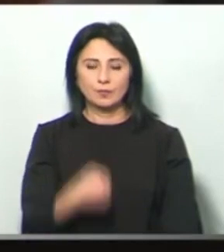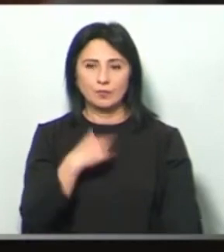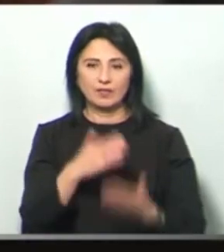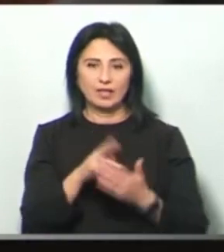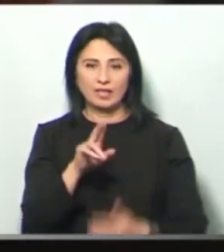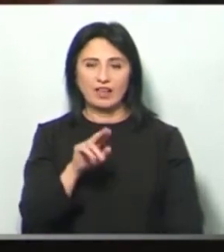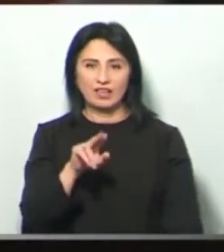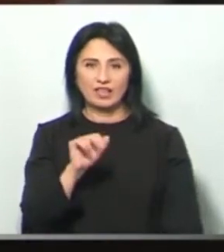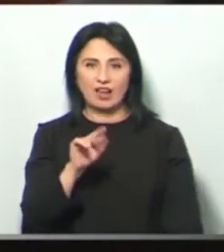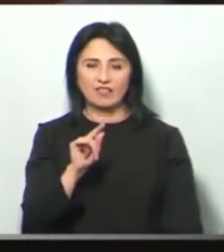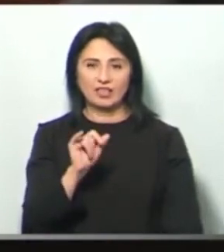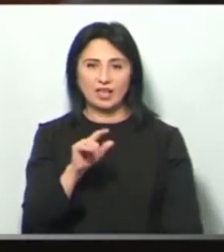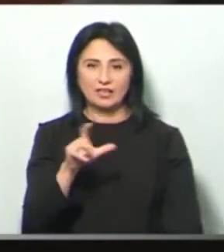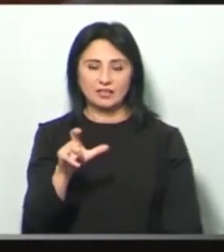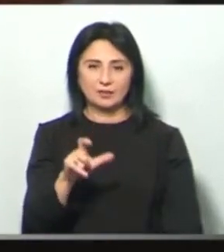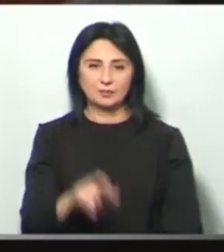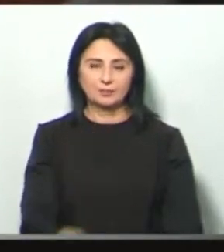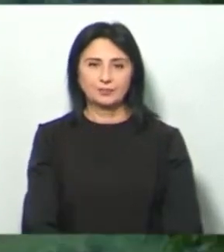დავით დავითაძე.